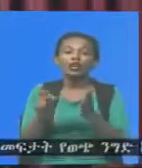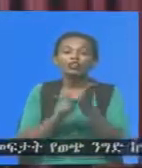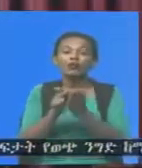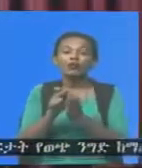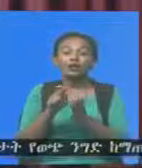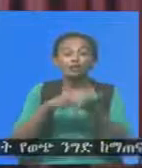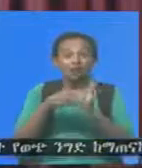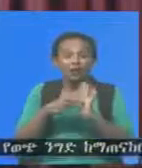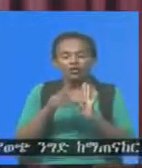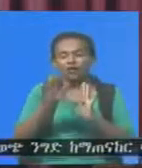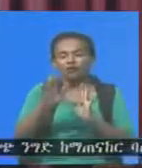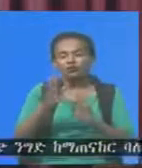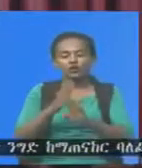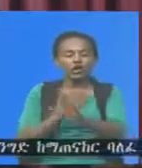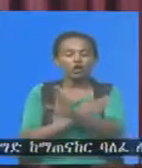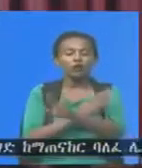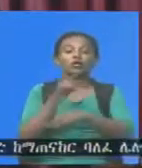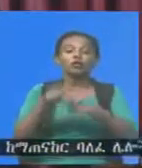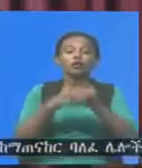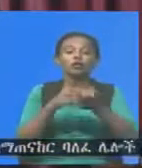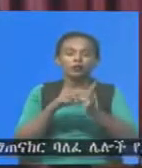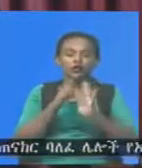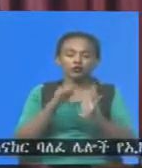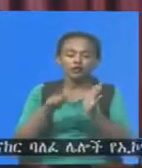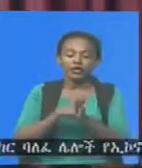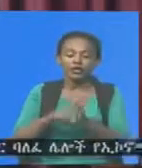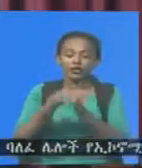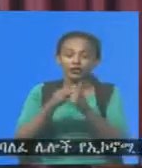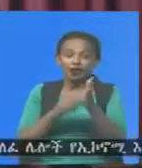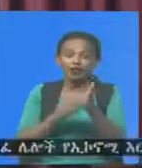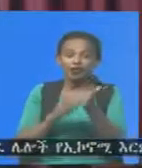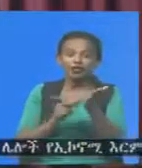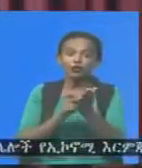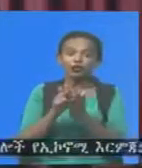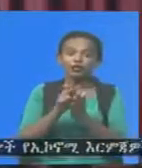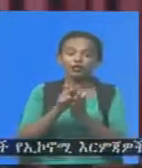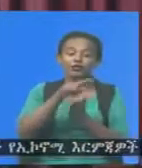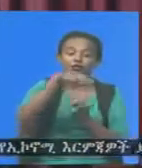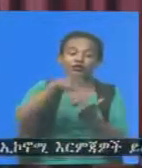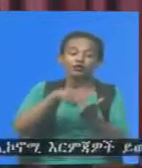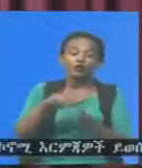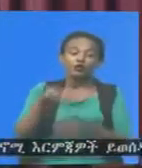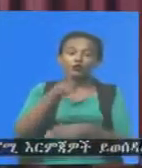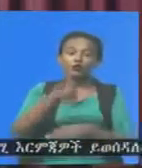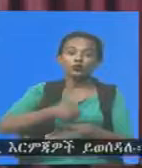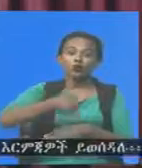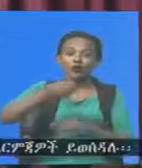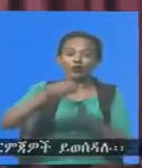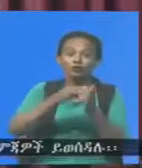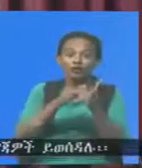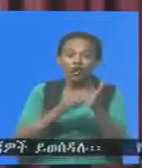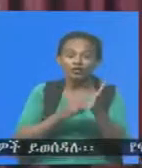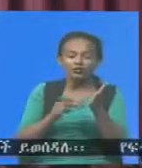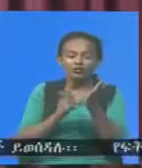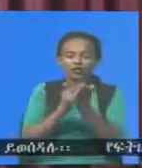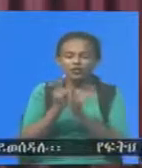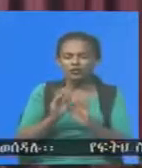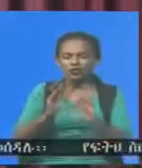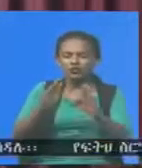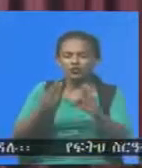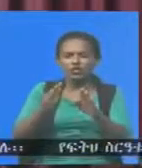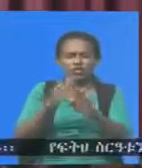ማለት ነው። የህግ ስርዓት ለዲሞክራሲ ምሰሶ የሆነበት ዋናው ምክንያት ዲሞክራሲ ራሱን የማረም ብቃት